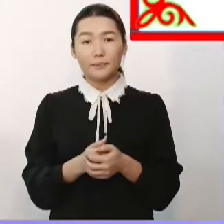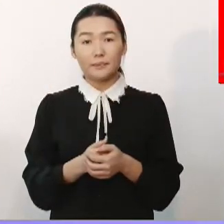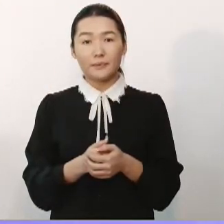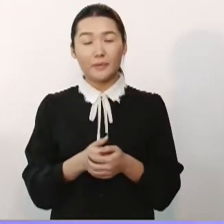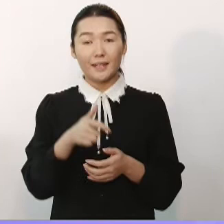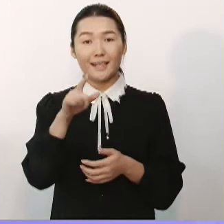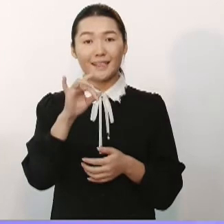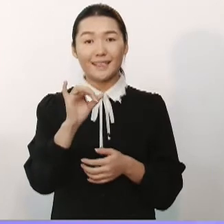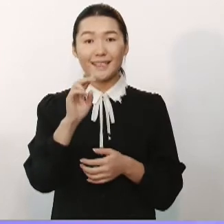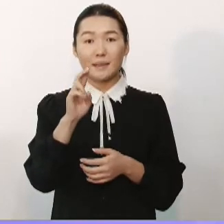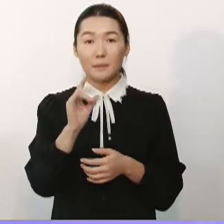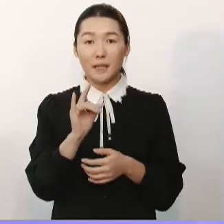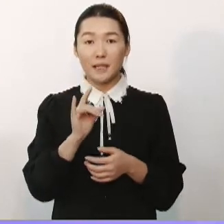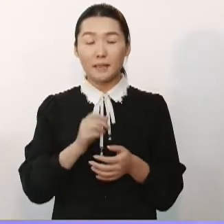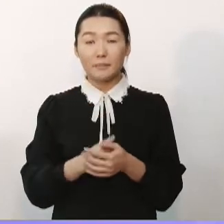Грибы,